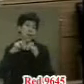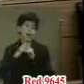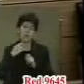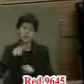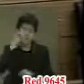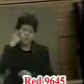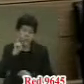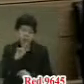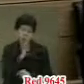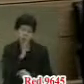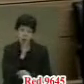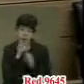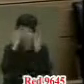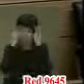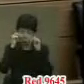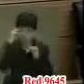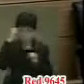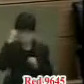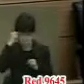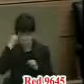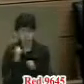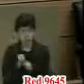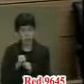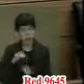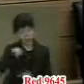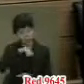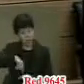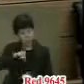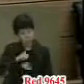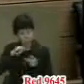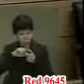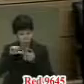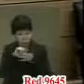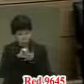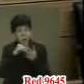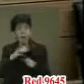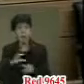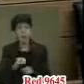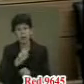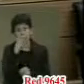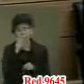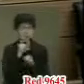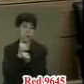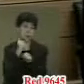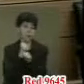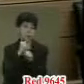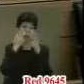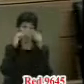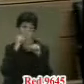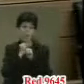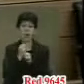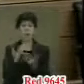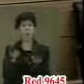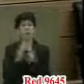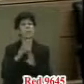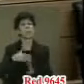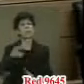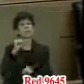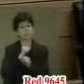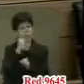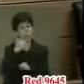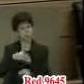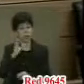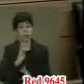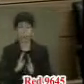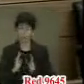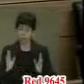ๆทั้งสิ้นถ้าท่านนายกคิดว่าสภาแห่งนี้ไม่สามารถจะแก้ปัญหาได้ท่านนายกสามารถจะขอปิดการประชุมไปเลยก็ได้